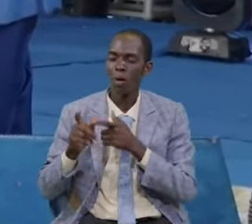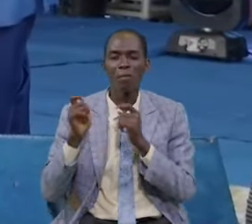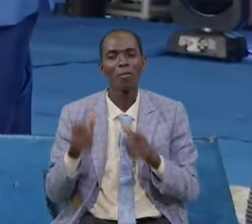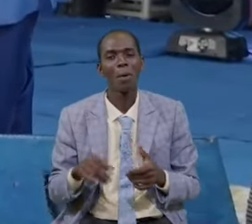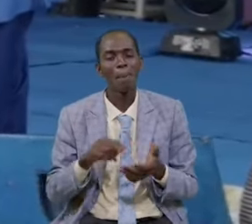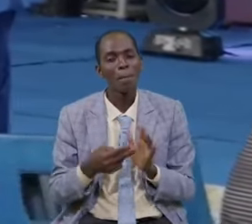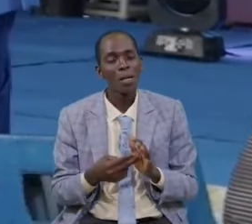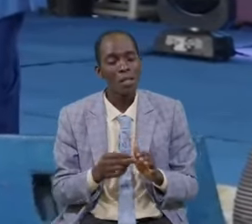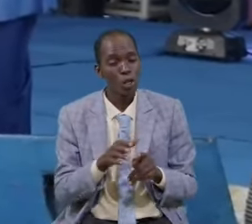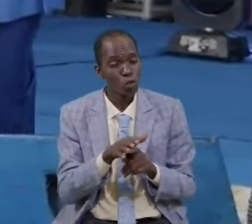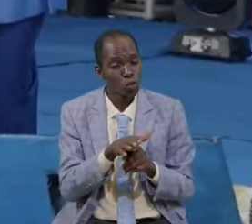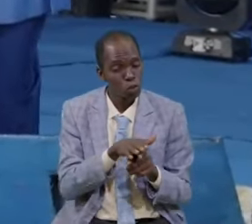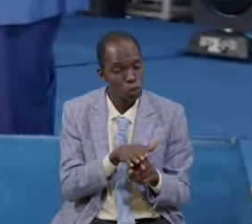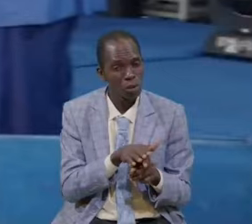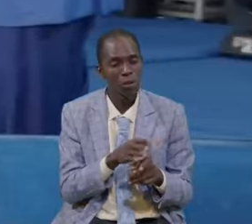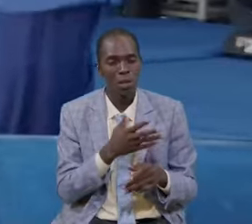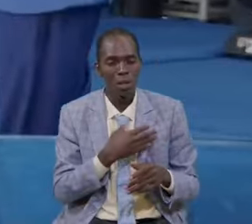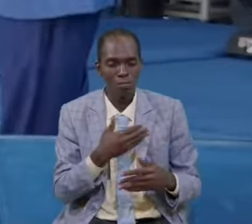Un peu.